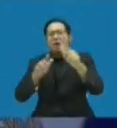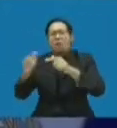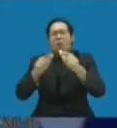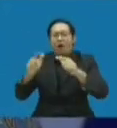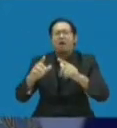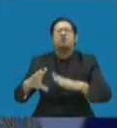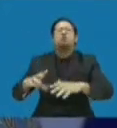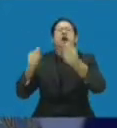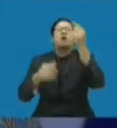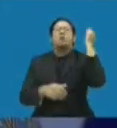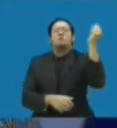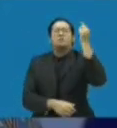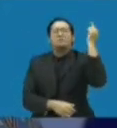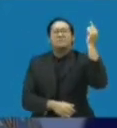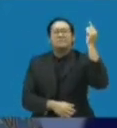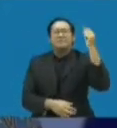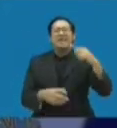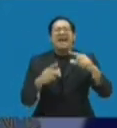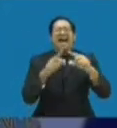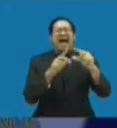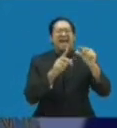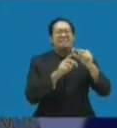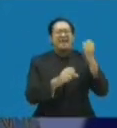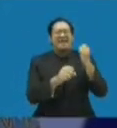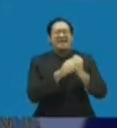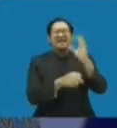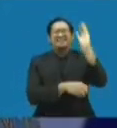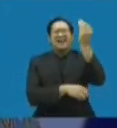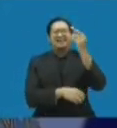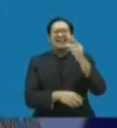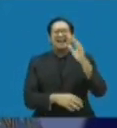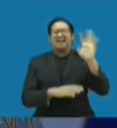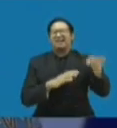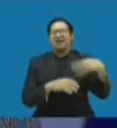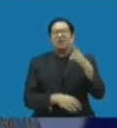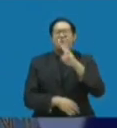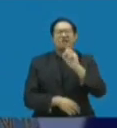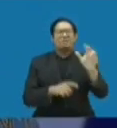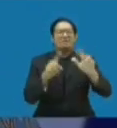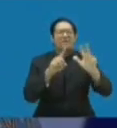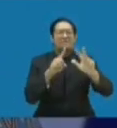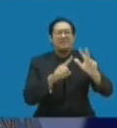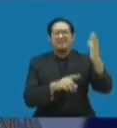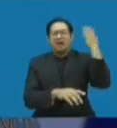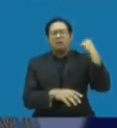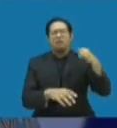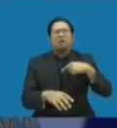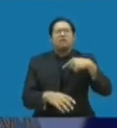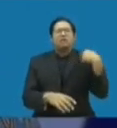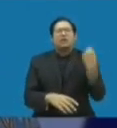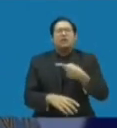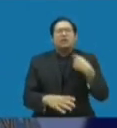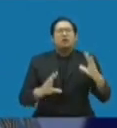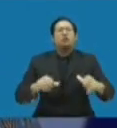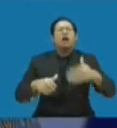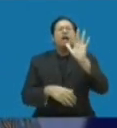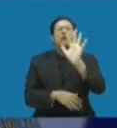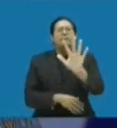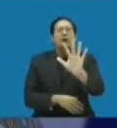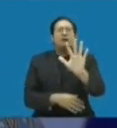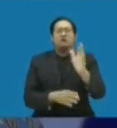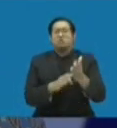di apg2 Karta 2018 yang lalu kita bisa di peringkat lima yang tadinya diperingkat